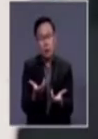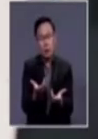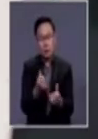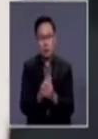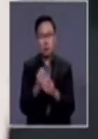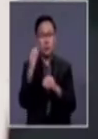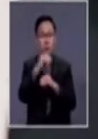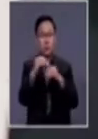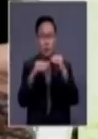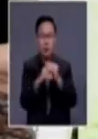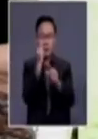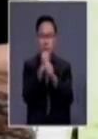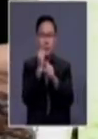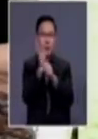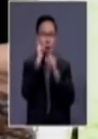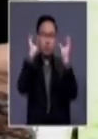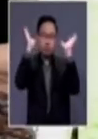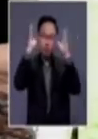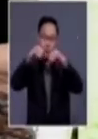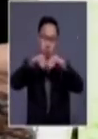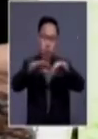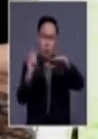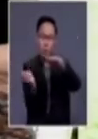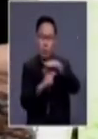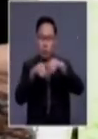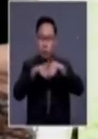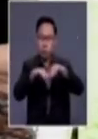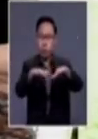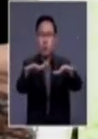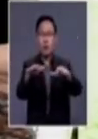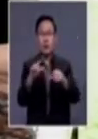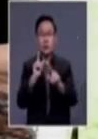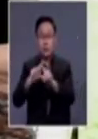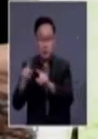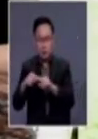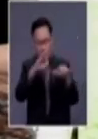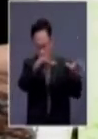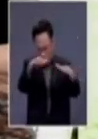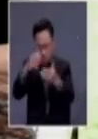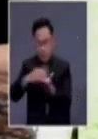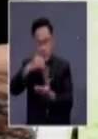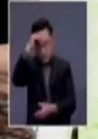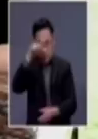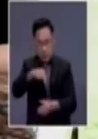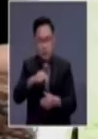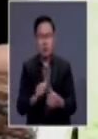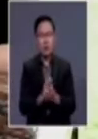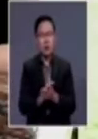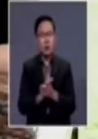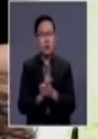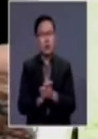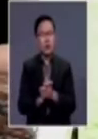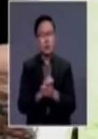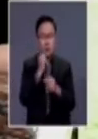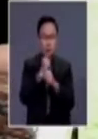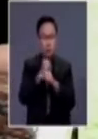นี้ก็คือมีการประชาสัมพันธ์นะคะที่มีแนวคิดหลายๆแนวคิดเข้ามาแล้วก็ในส่วนของพหุปัญญาก็จะเกี่ยวกับการเพิ่